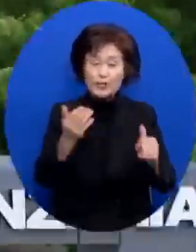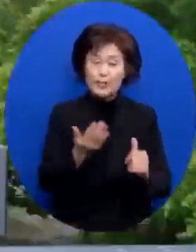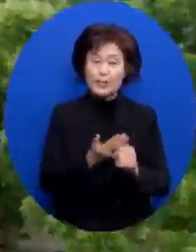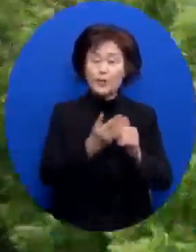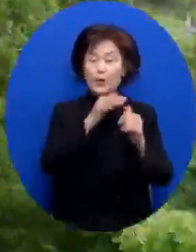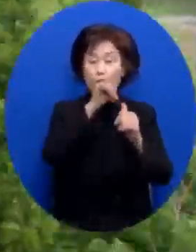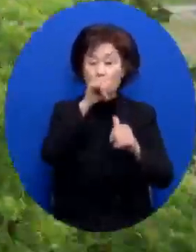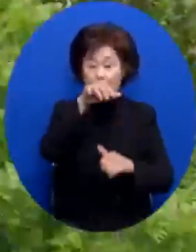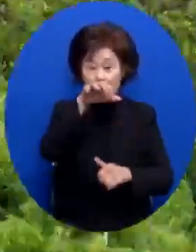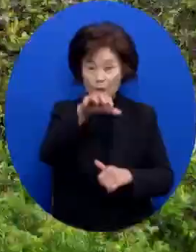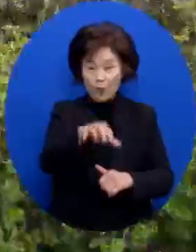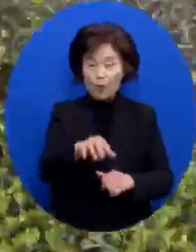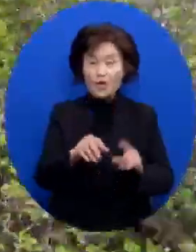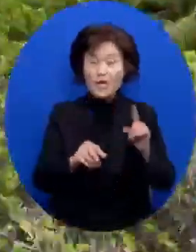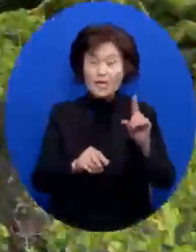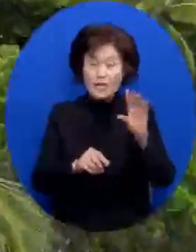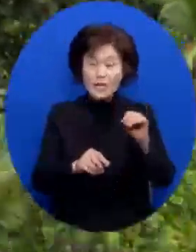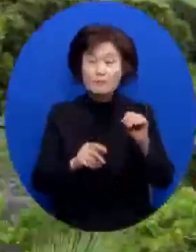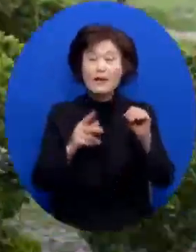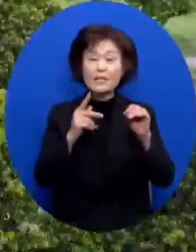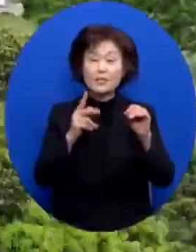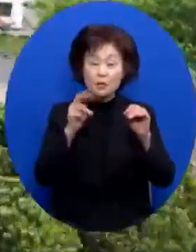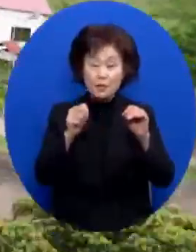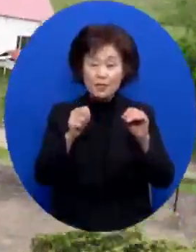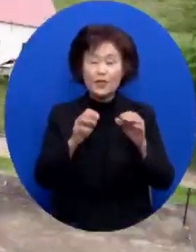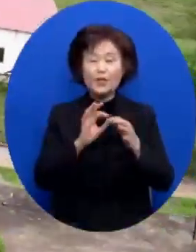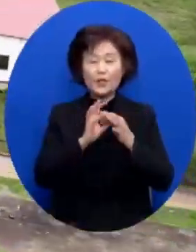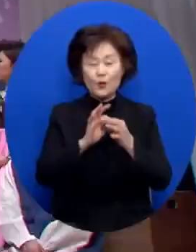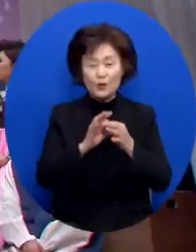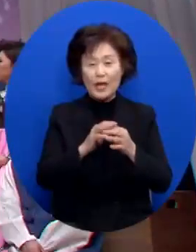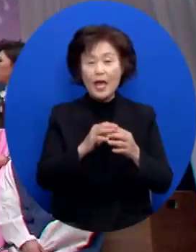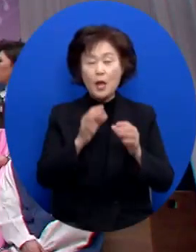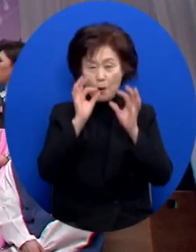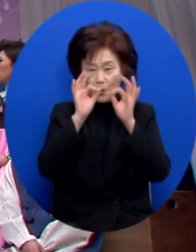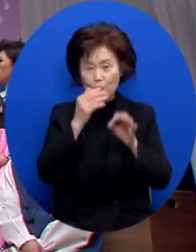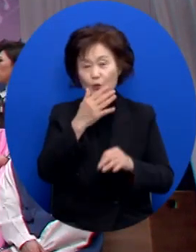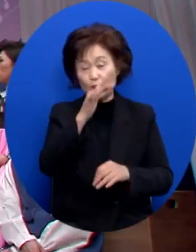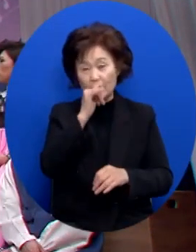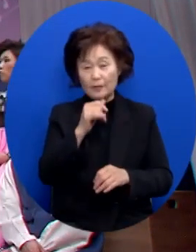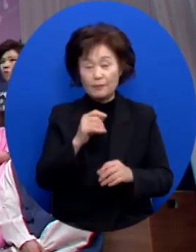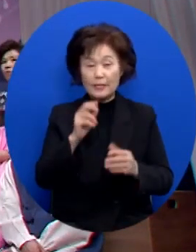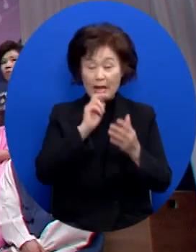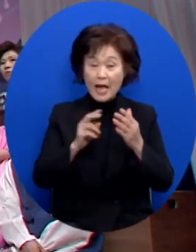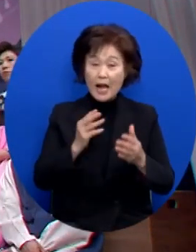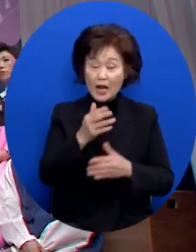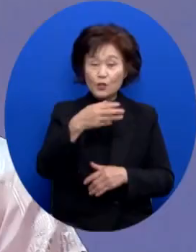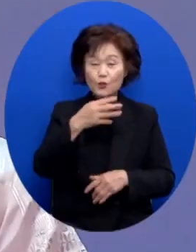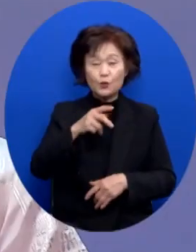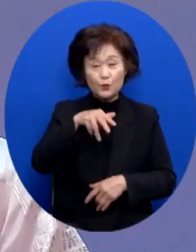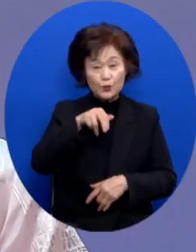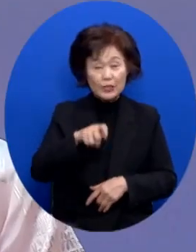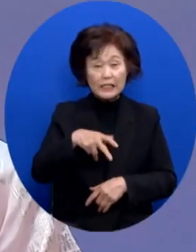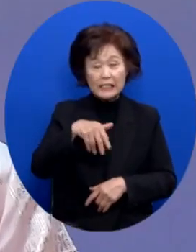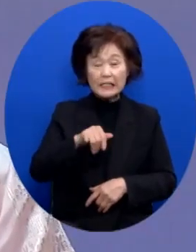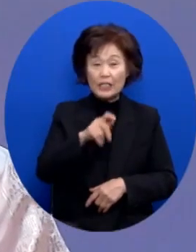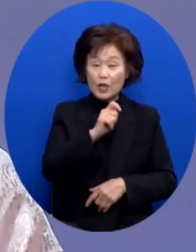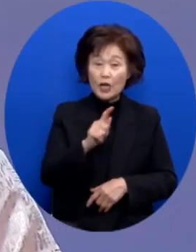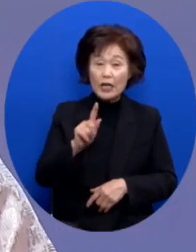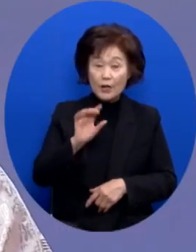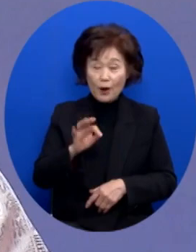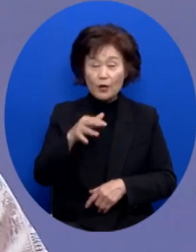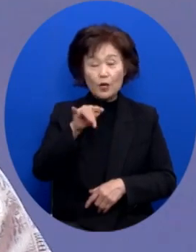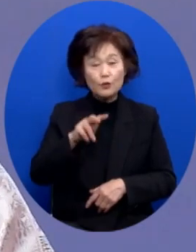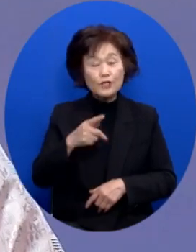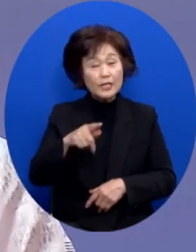다큐 웨이메이커 1만 킬로미터를 통해 확인하실 수 있습니다. 가수 류지광과 탈북민 방송인